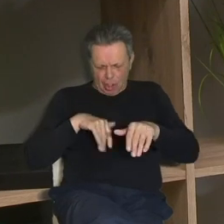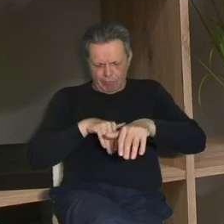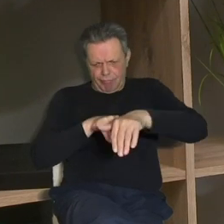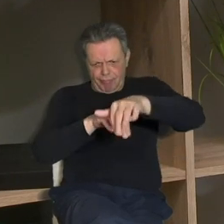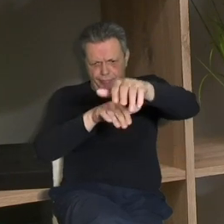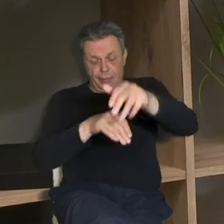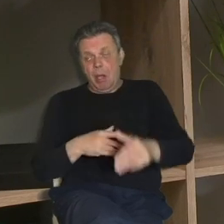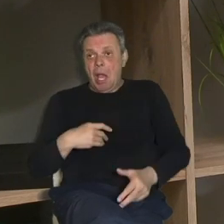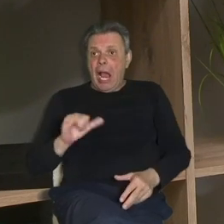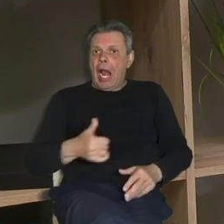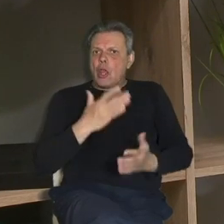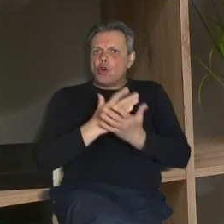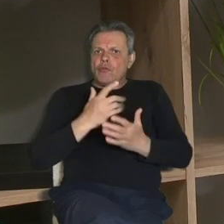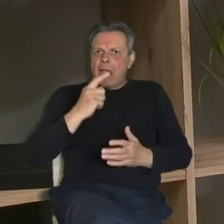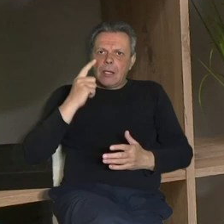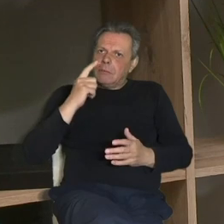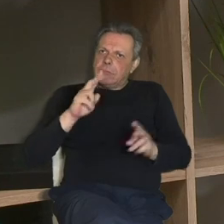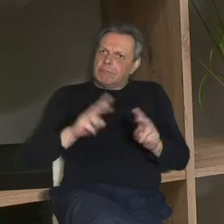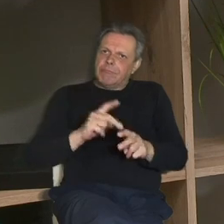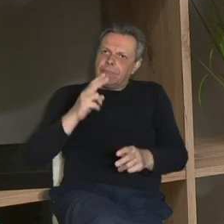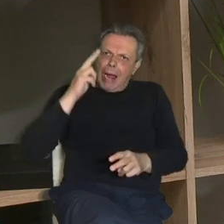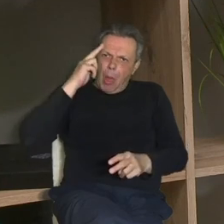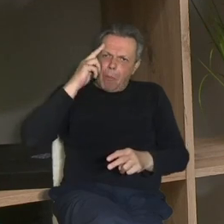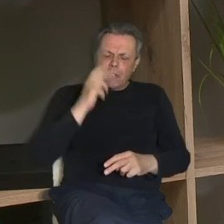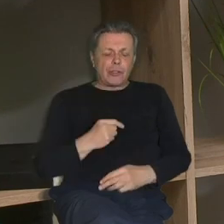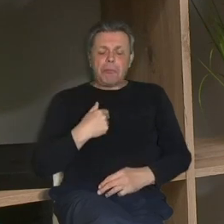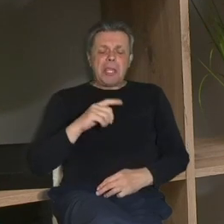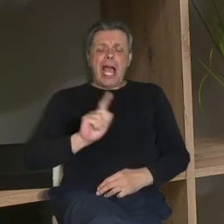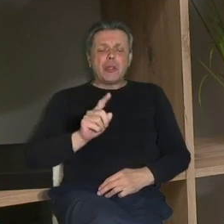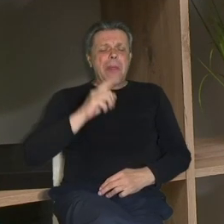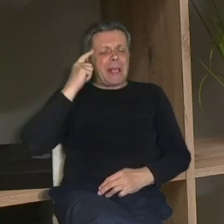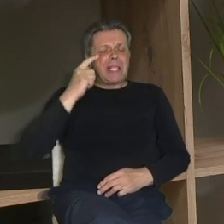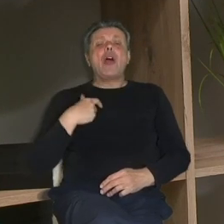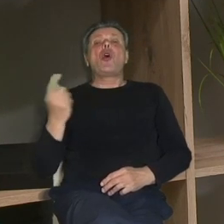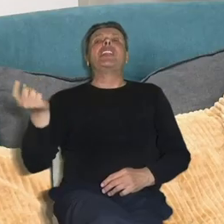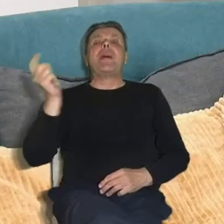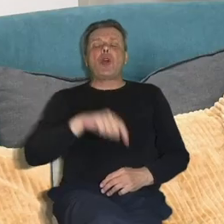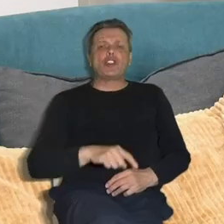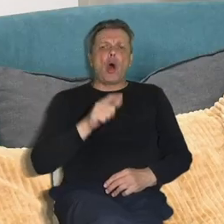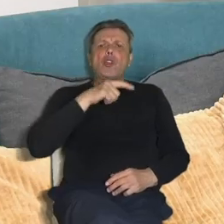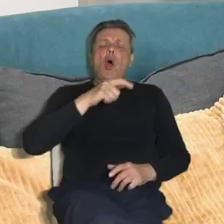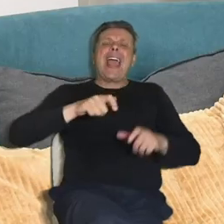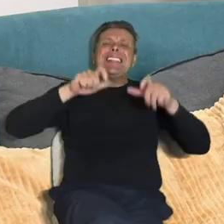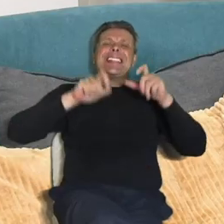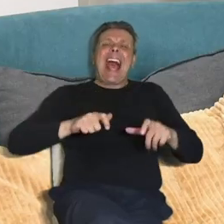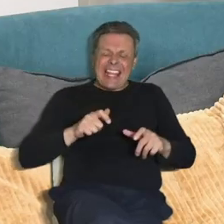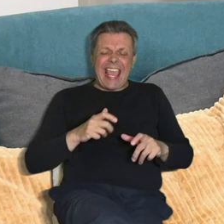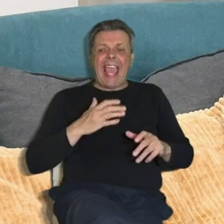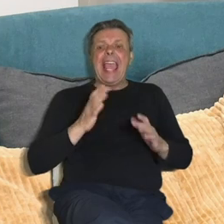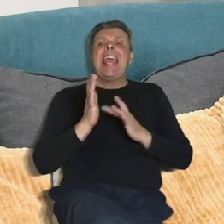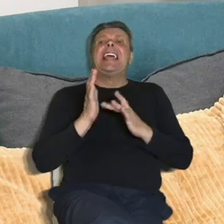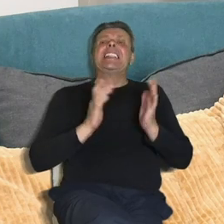poznat u Hrvatskoj još uvijek. Je. Evo, to nisam ja znao dok nisam došao na službu u Kloštar Ivanić, da je to u stvari starije marijansko svetište nego